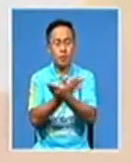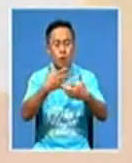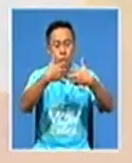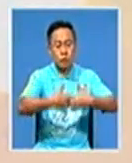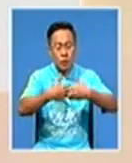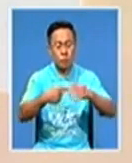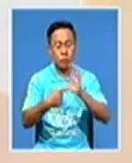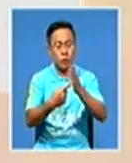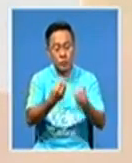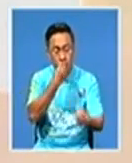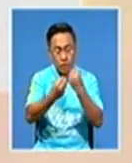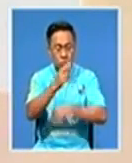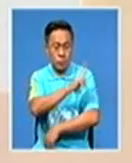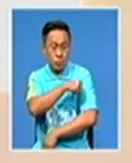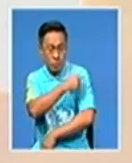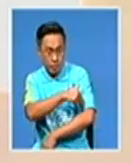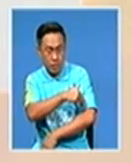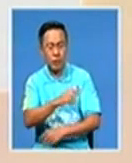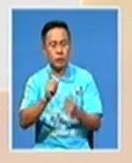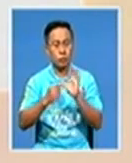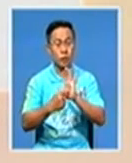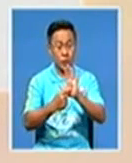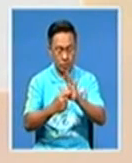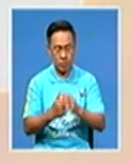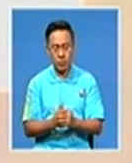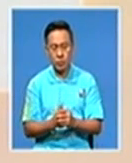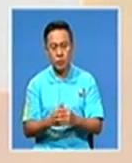นะฮะแล้วก็พวกสารอาหารคุณค่าสูงเป็นต้น